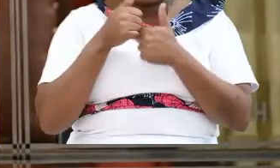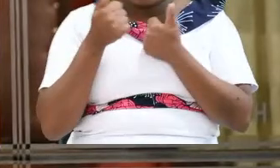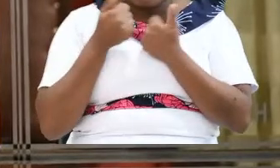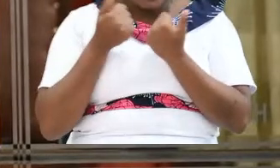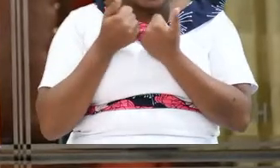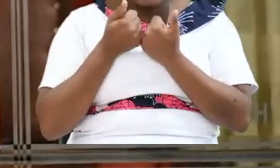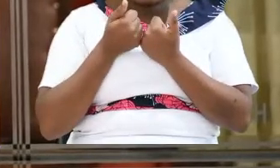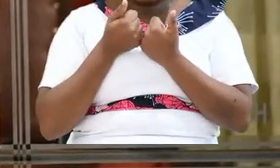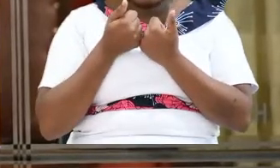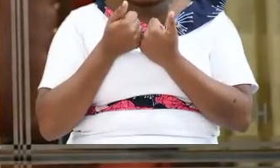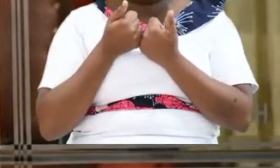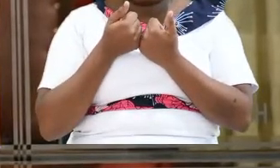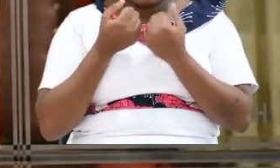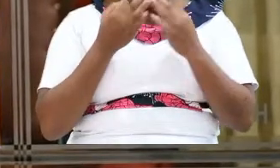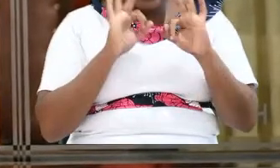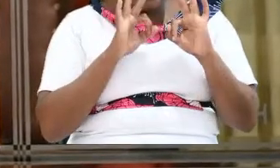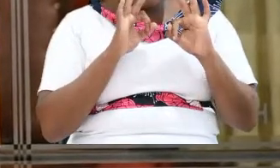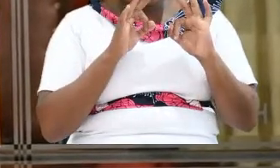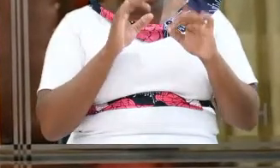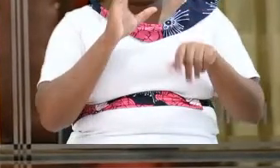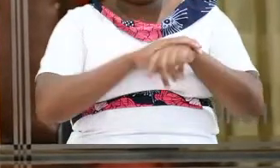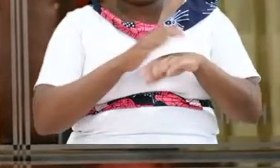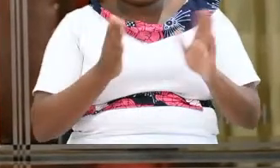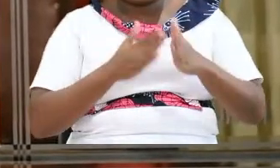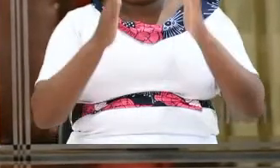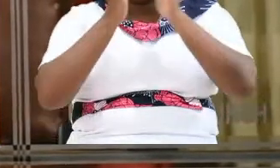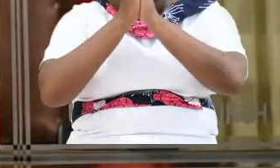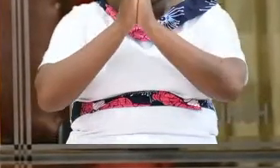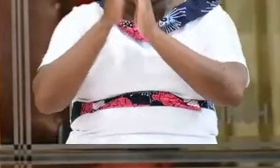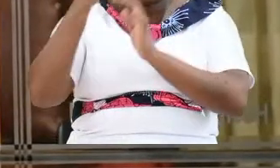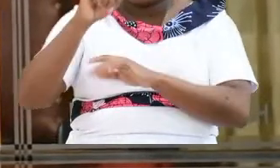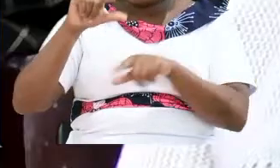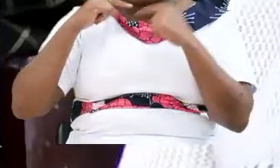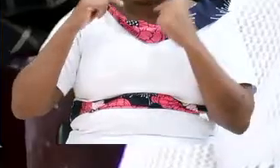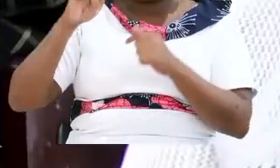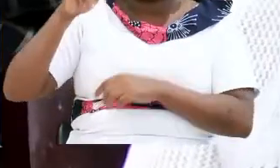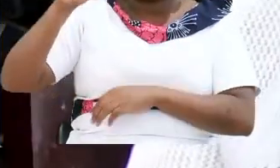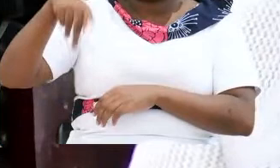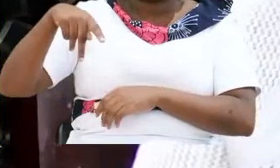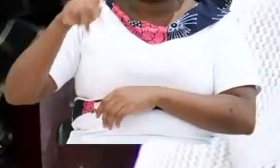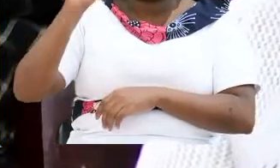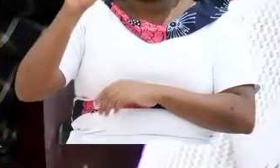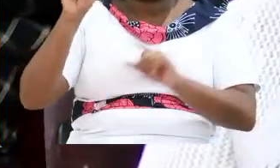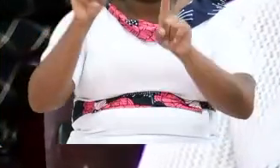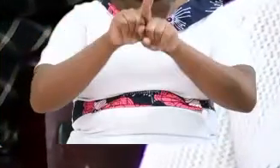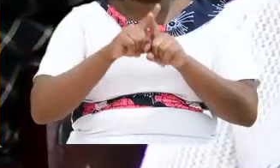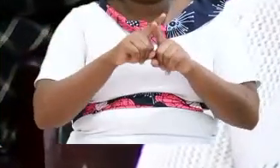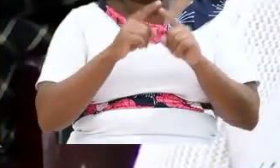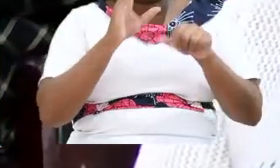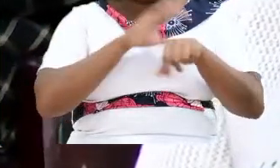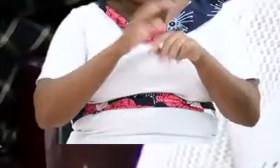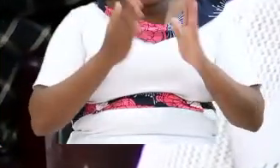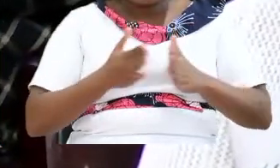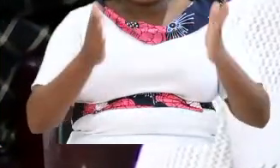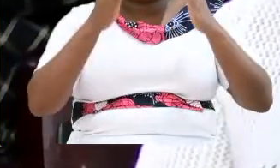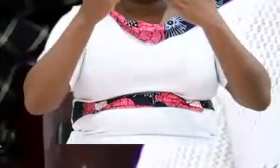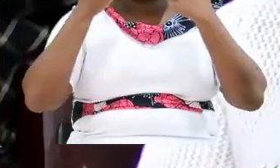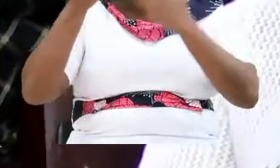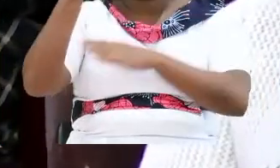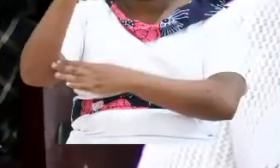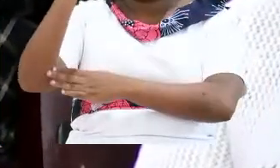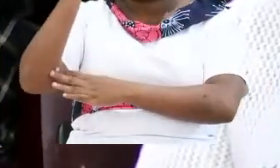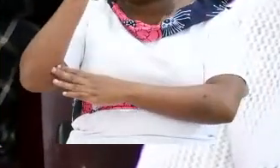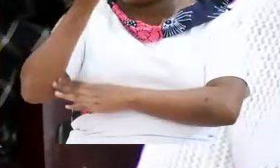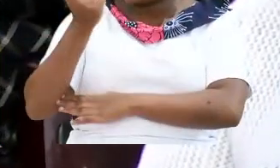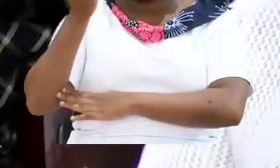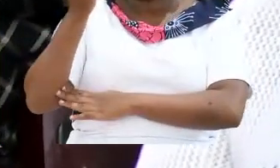ako sawa. Kama ulichukua nafasi ya kumuombea, sasa naomba pia ukachukua nafasi ya kushukuru Mungu kwa